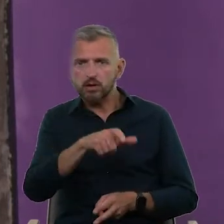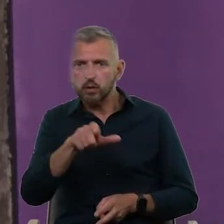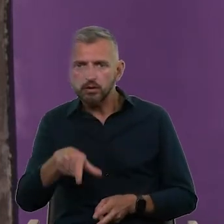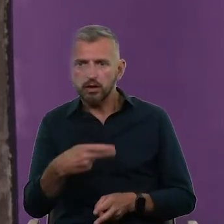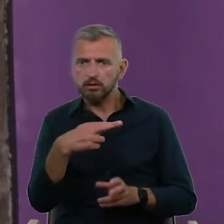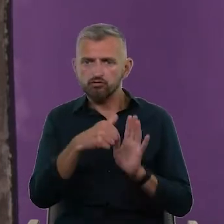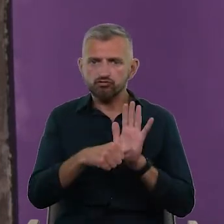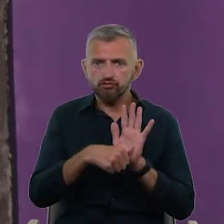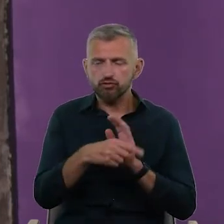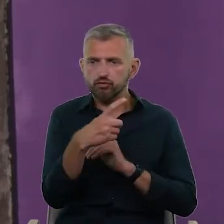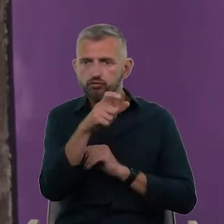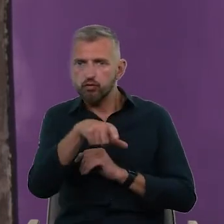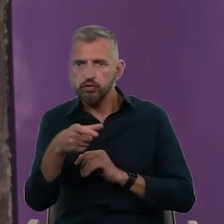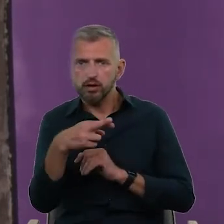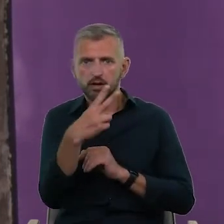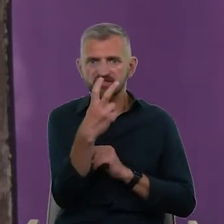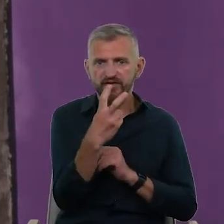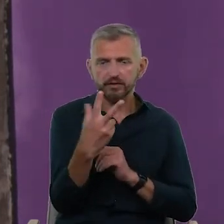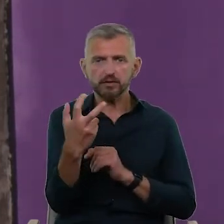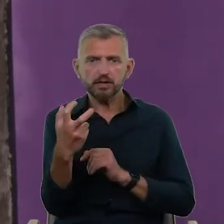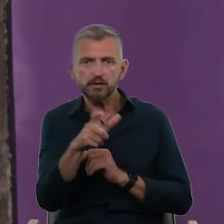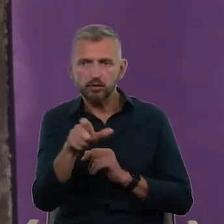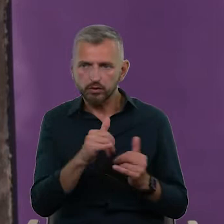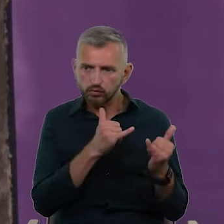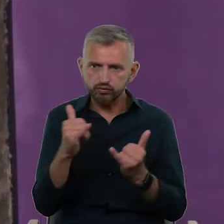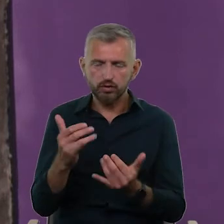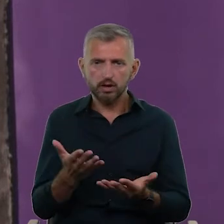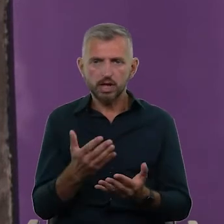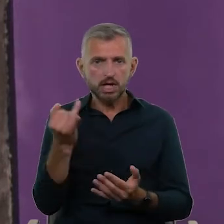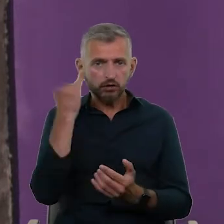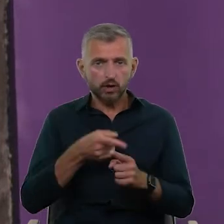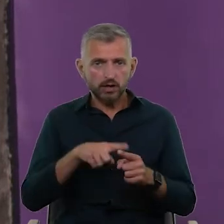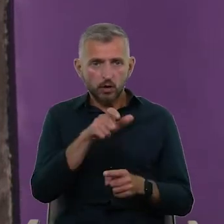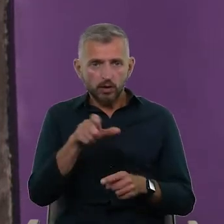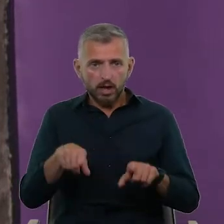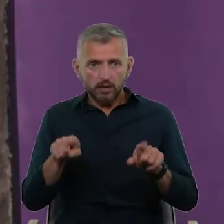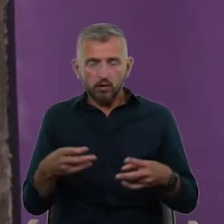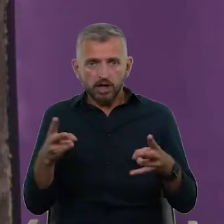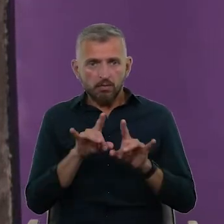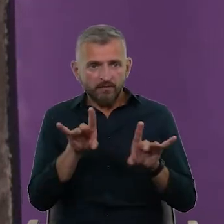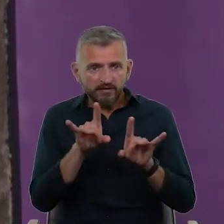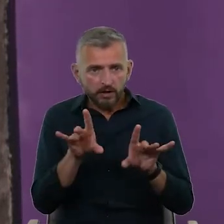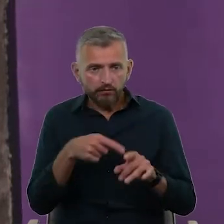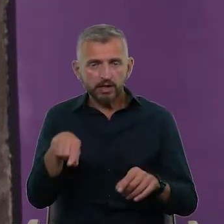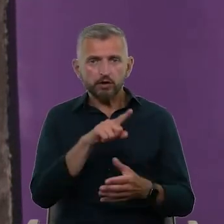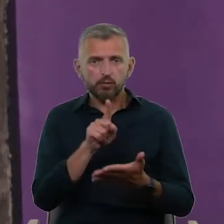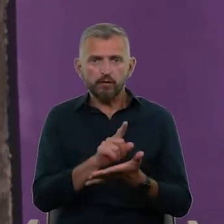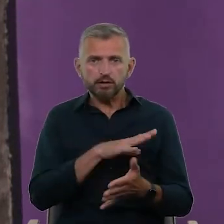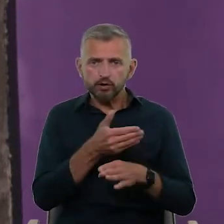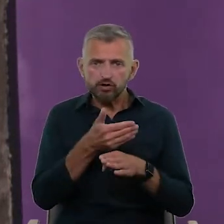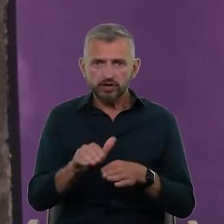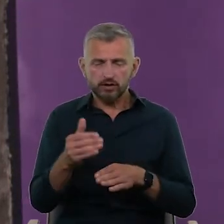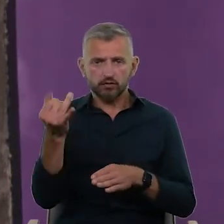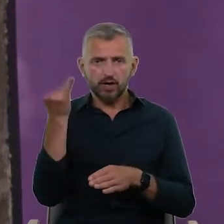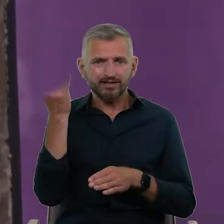для 60, для 100, для 200, для 300. І історії цих людей також треба висвітлювати, вони також повинні бути частинкою